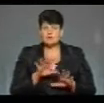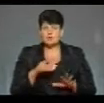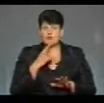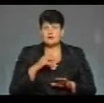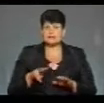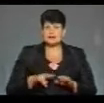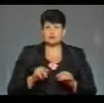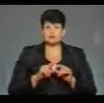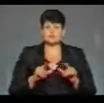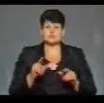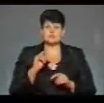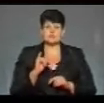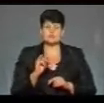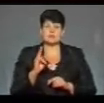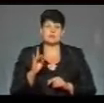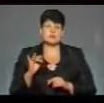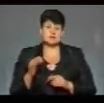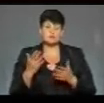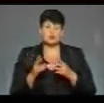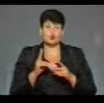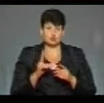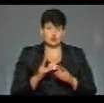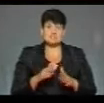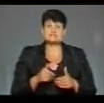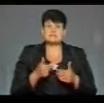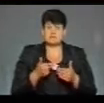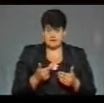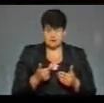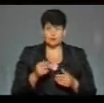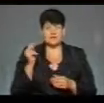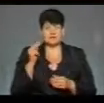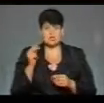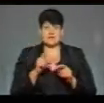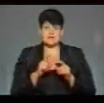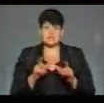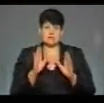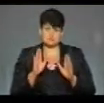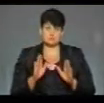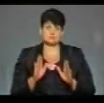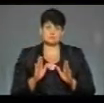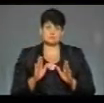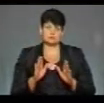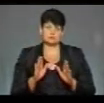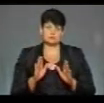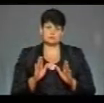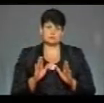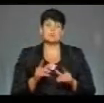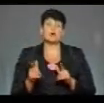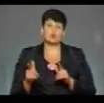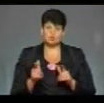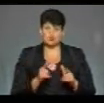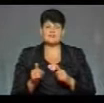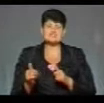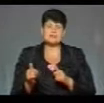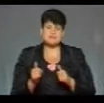директор школи Ігор Каразія. Якщо хтось з батьків звернеться, то навчальний заклад піде на зустріч. Ми готові і